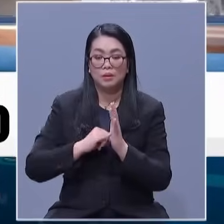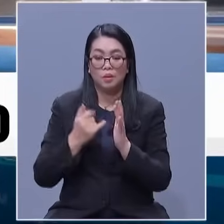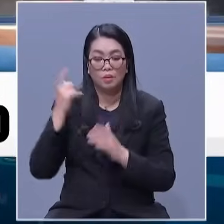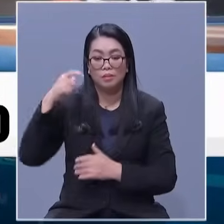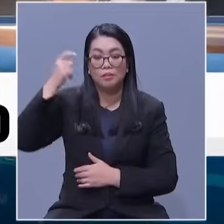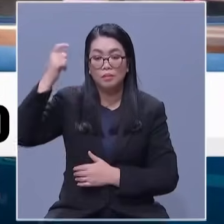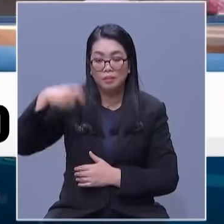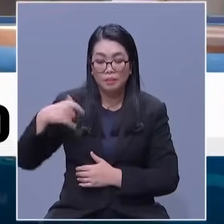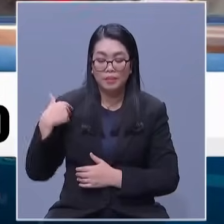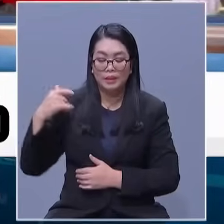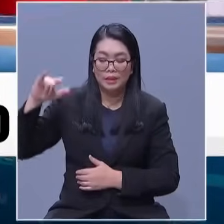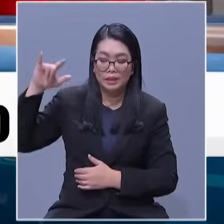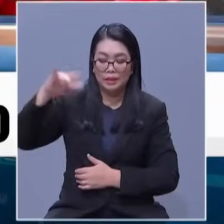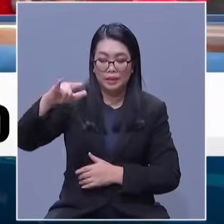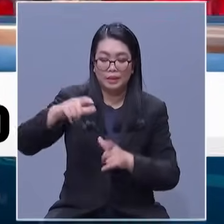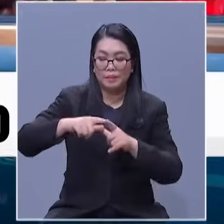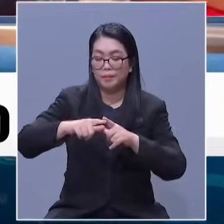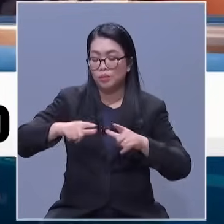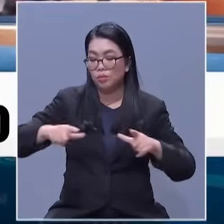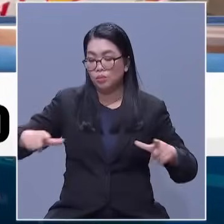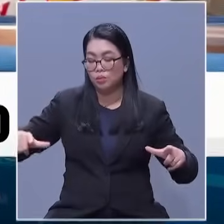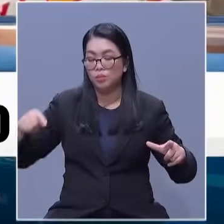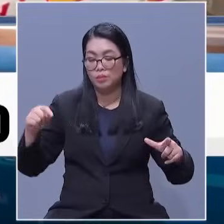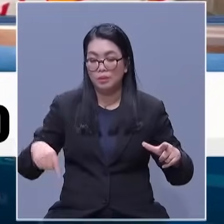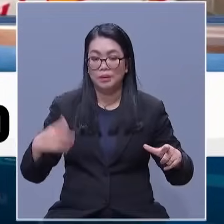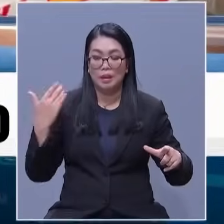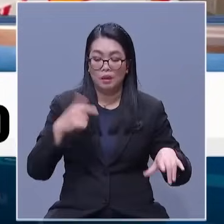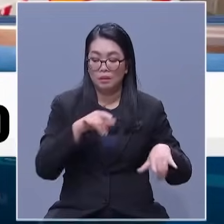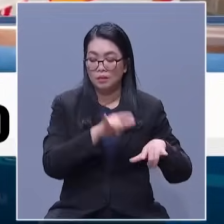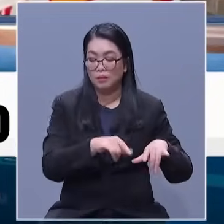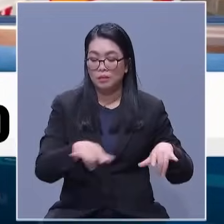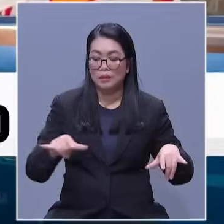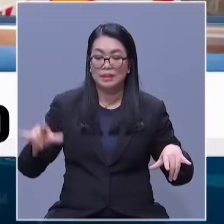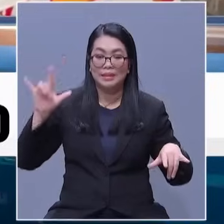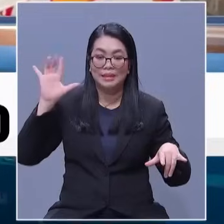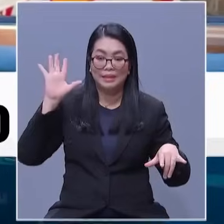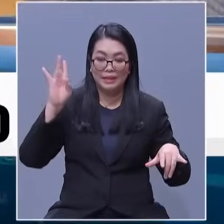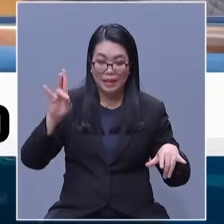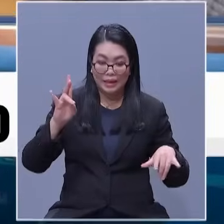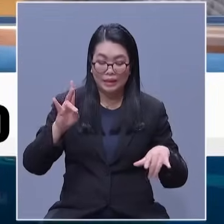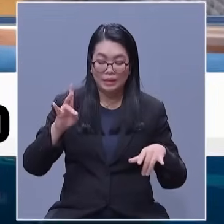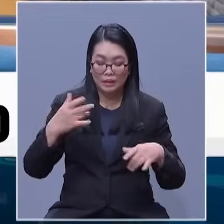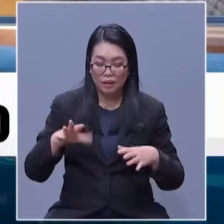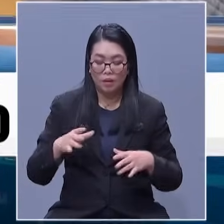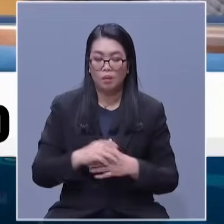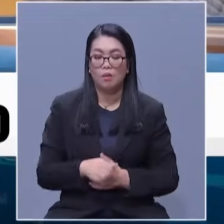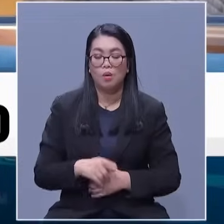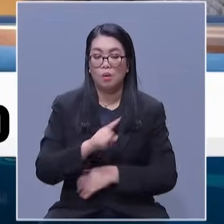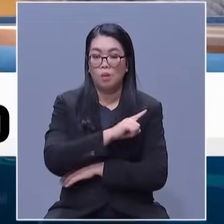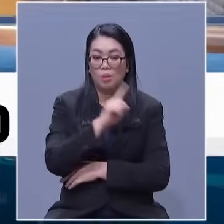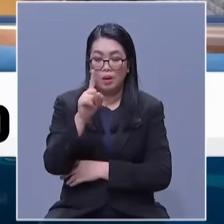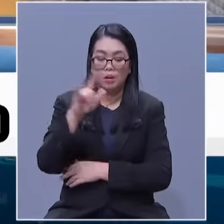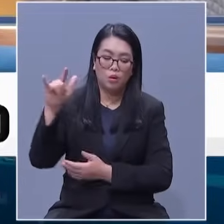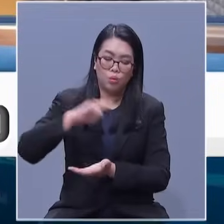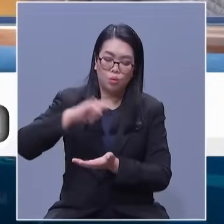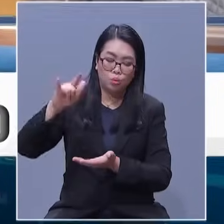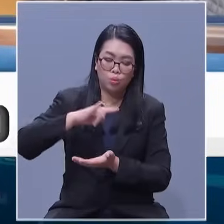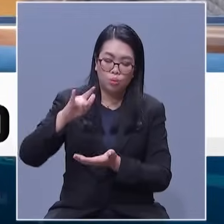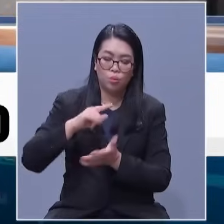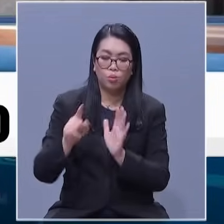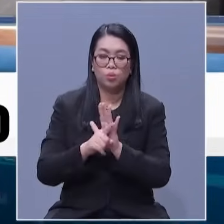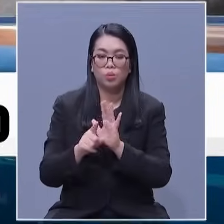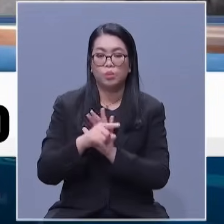นี่ยยังมีสนามบินที่กำลังขยายตัวจากเดิมมี7สายการบินแล้วก็ทำการบินวันละหลาย10เที่ยวอยู่แล้วด้วยนะคะเอาไปฟังช่วงนี้